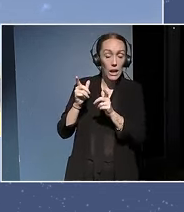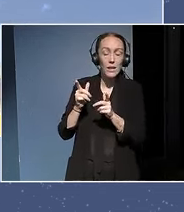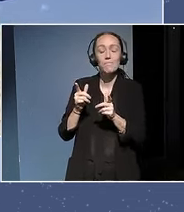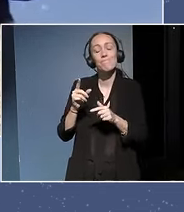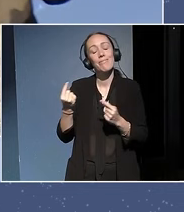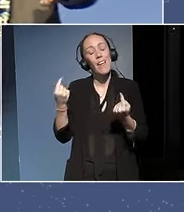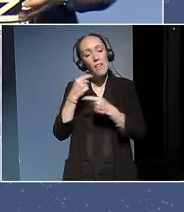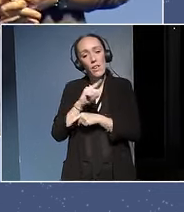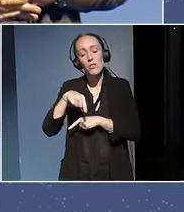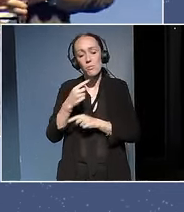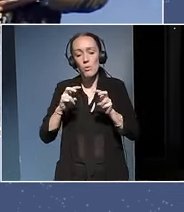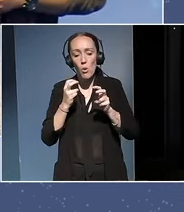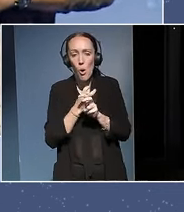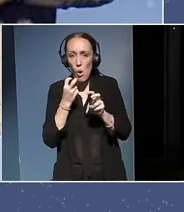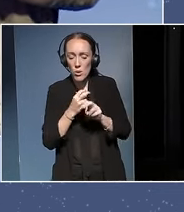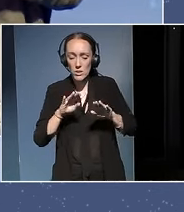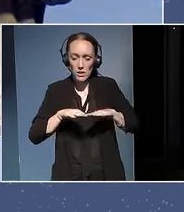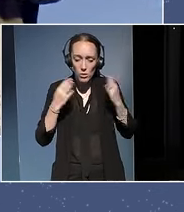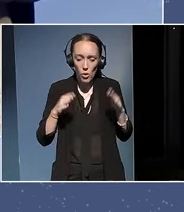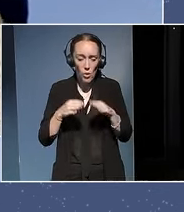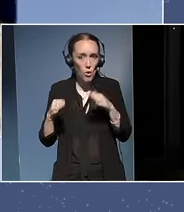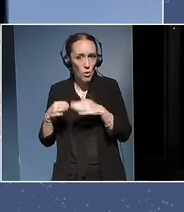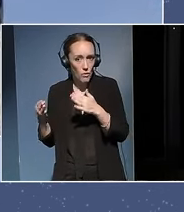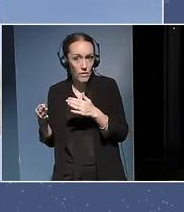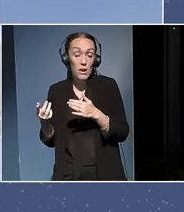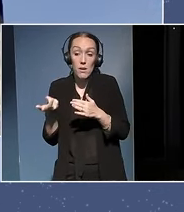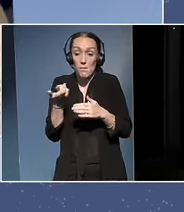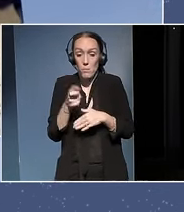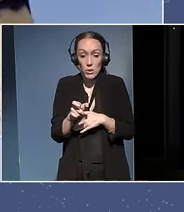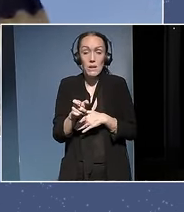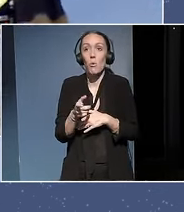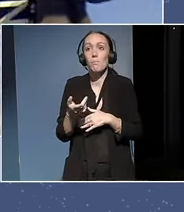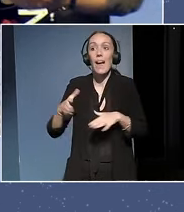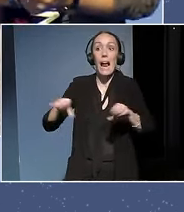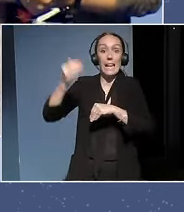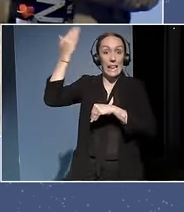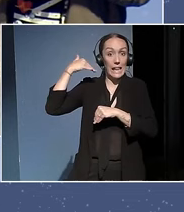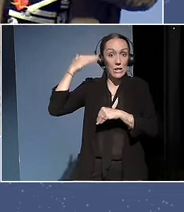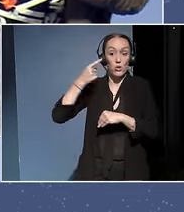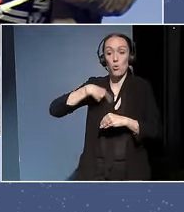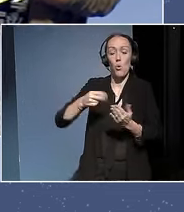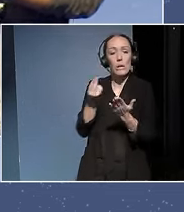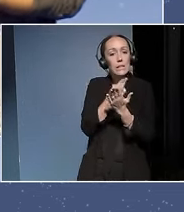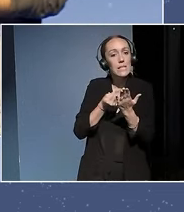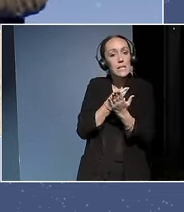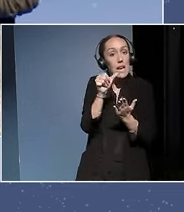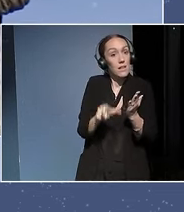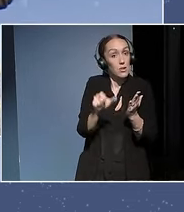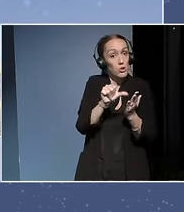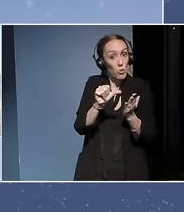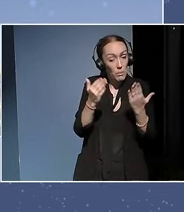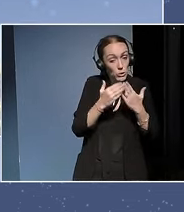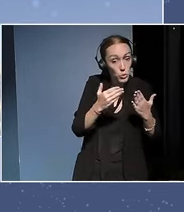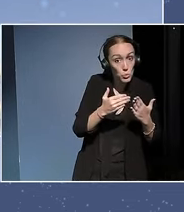ossa perché alla fine quello che si faceva era studiare lo spinosauro sui disegni di stromer Quindi non avendo le sezioni vere e proprie delle